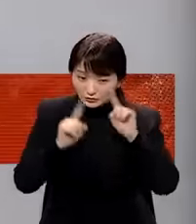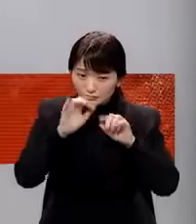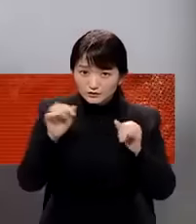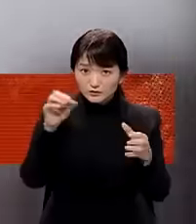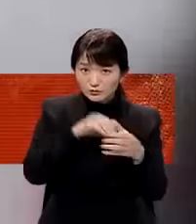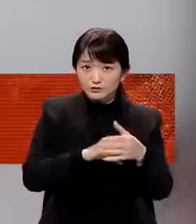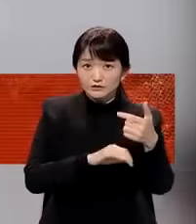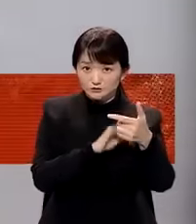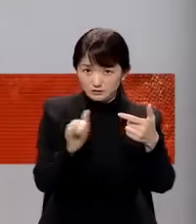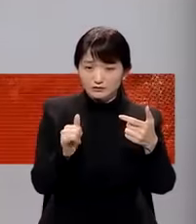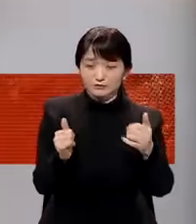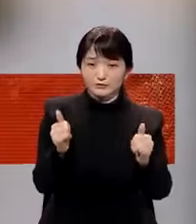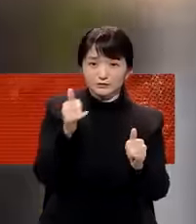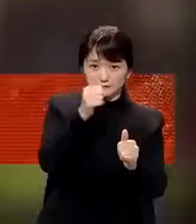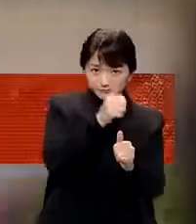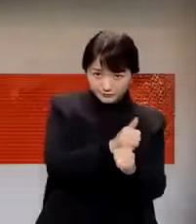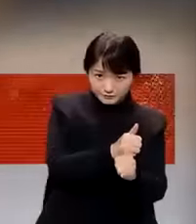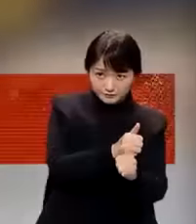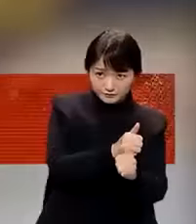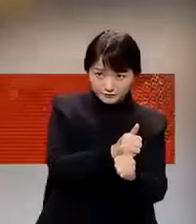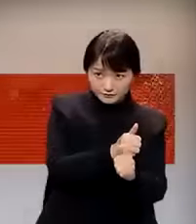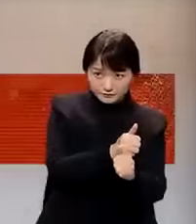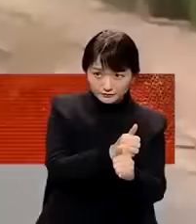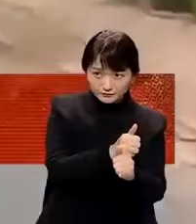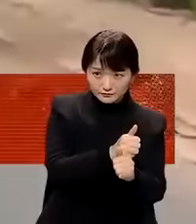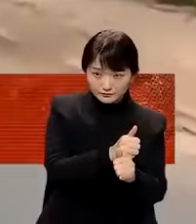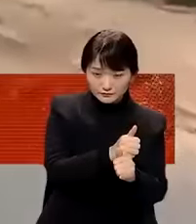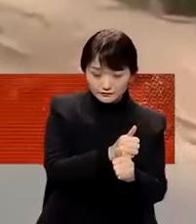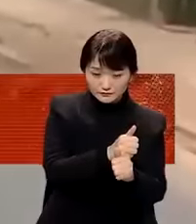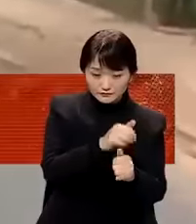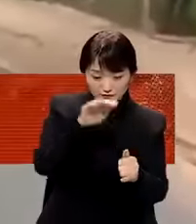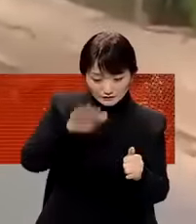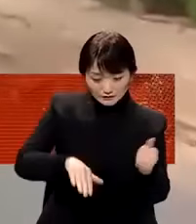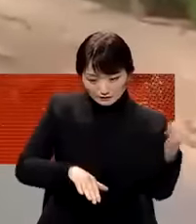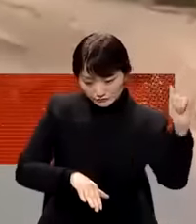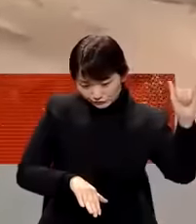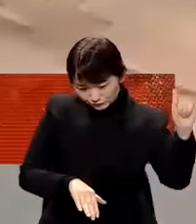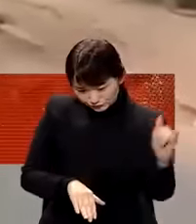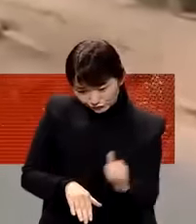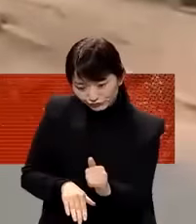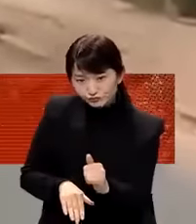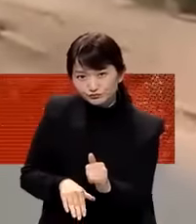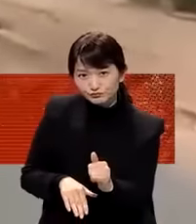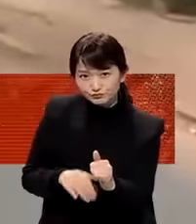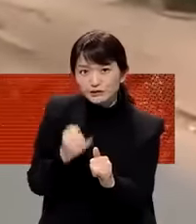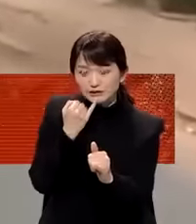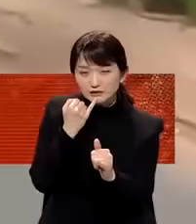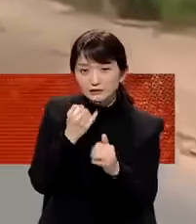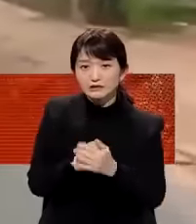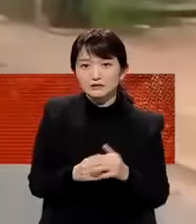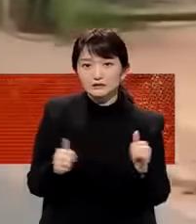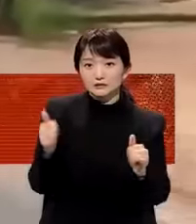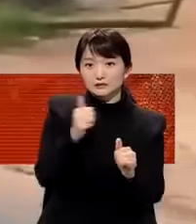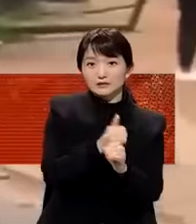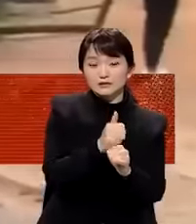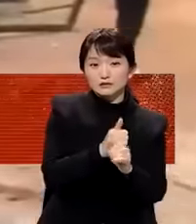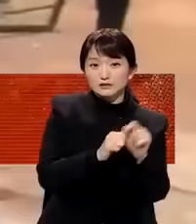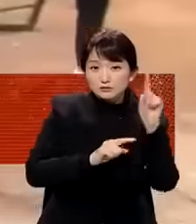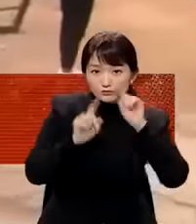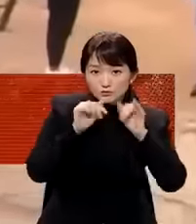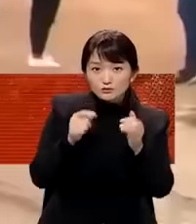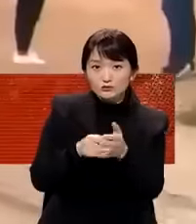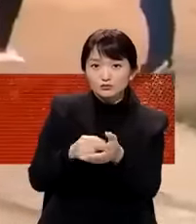여섯 명이 타고 있었는데 다행히 리 높지 않은 위치에서 떨어졌기 때문에 모두 무사했다고 합니다이 헬기에 탔던 부상자는 결국